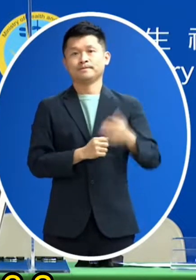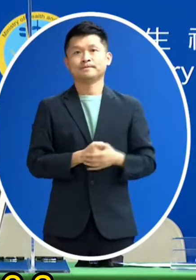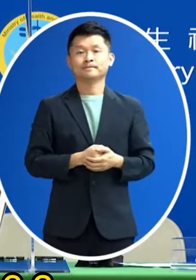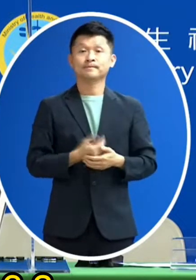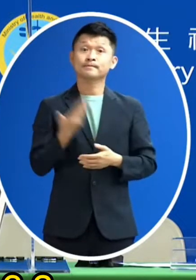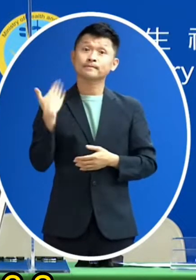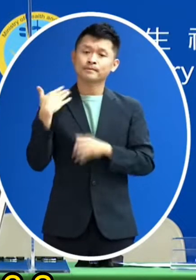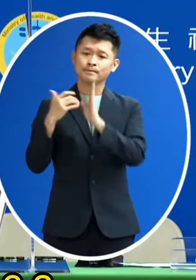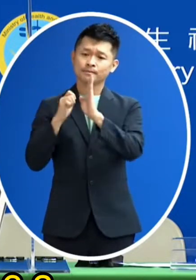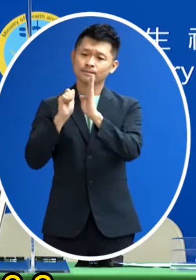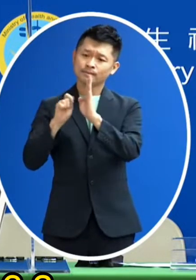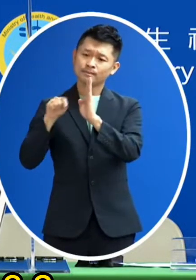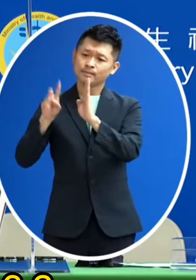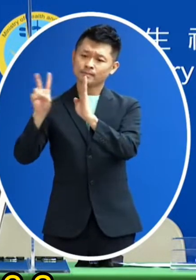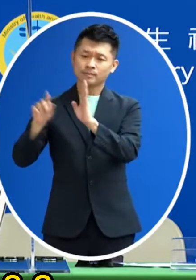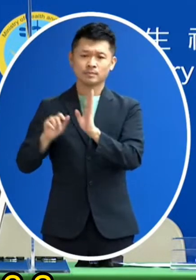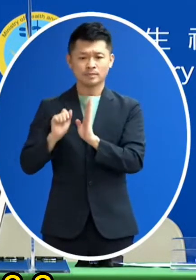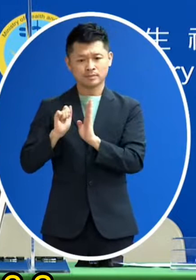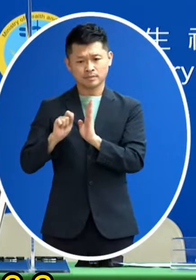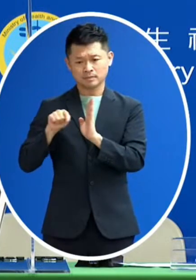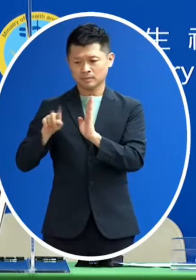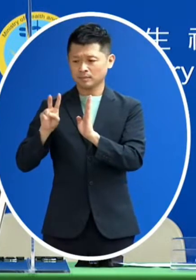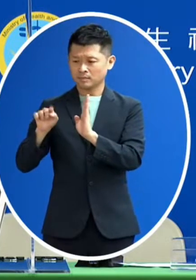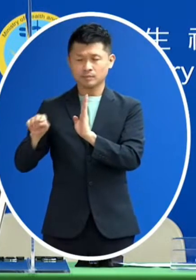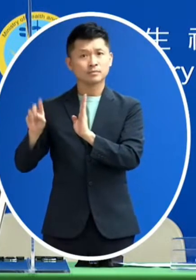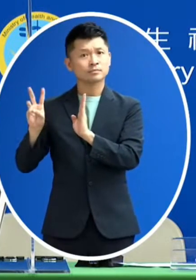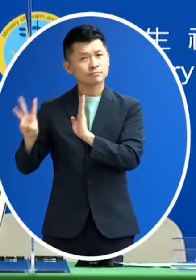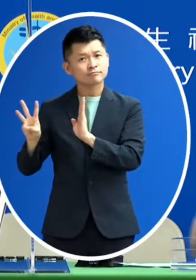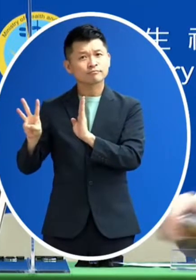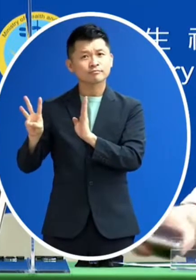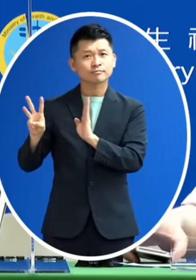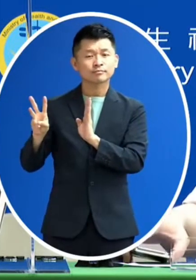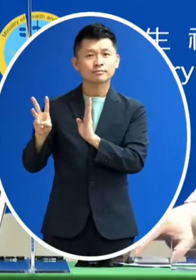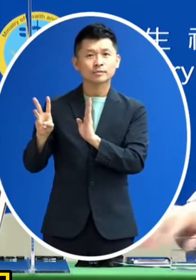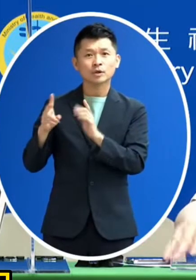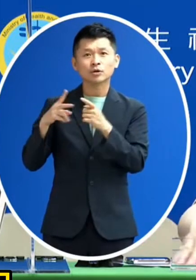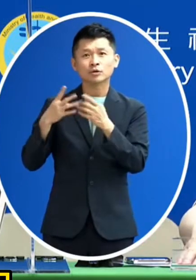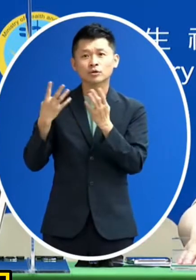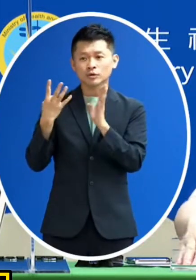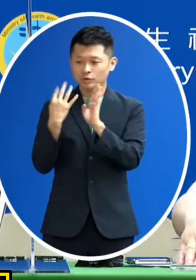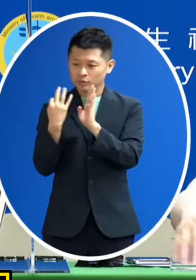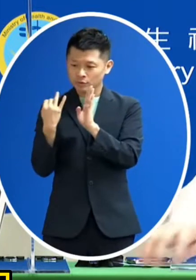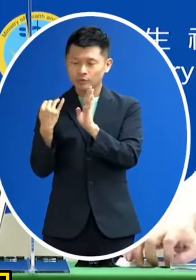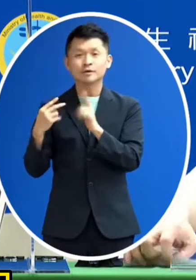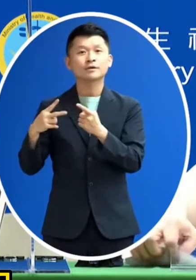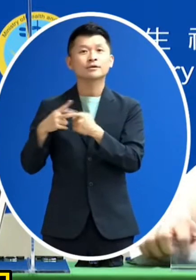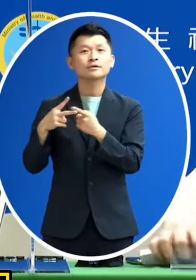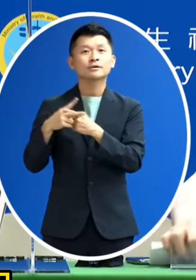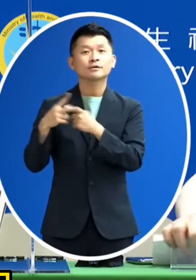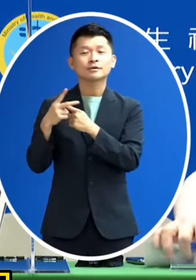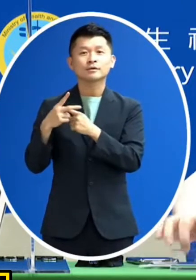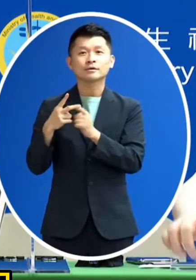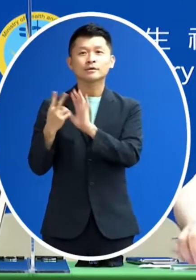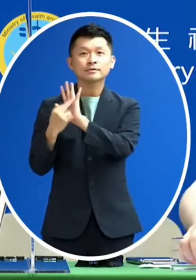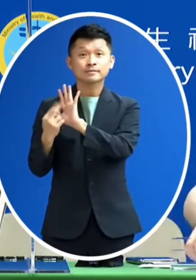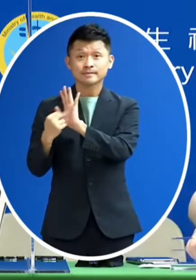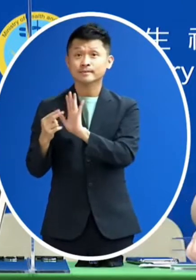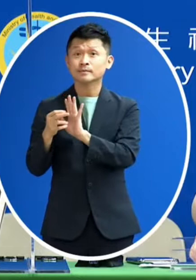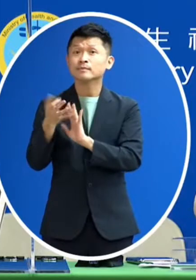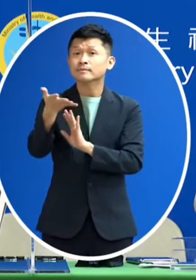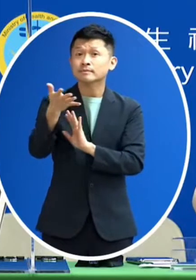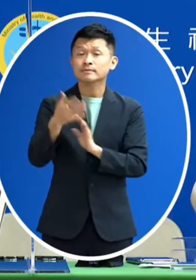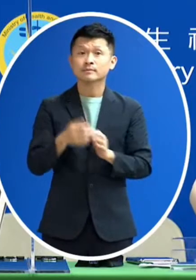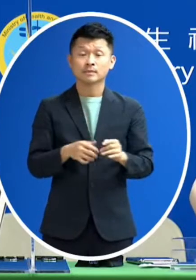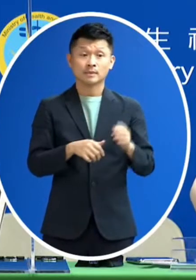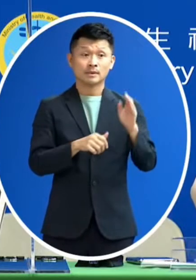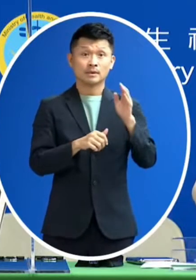前都会用 BA.2 或者是 BA.2.3这种比较数字小数点少的方式来跟大家做说明主要是因为